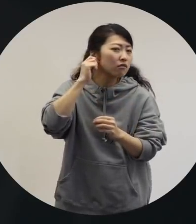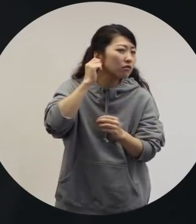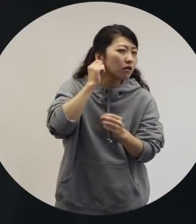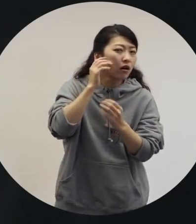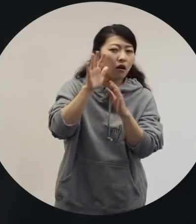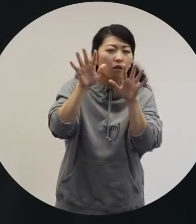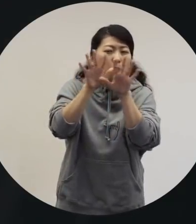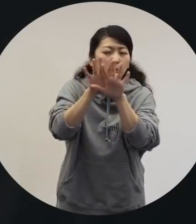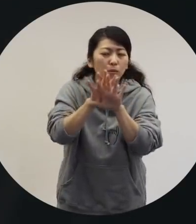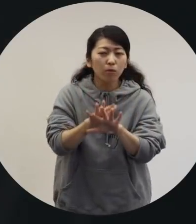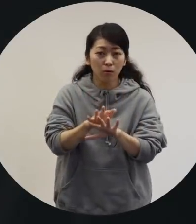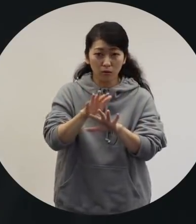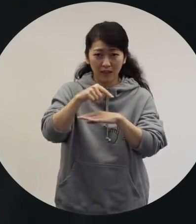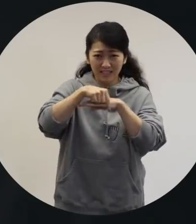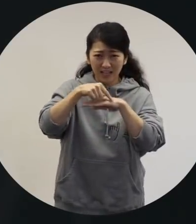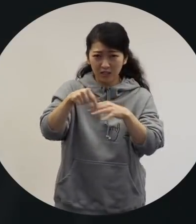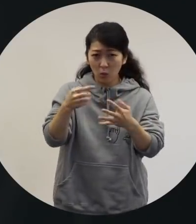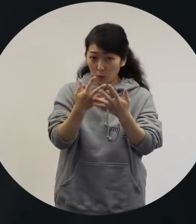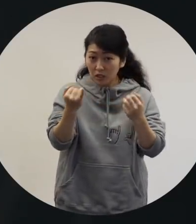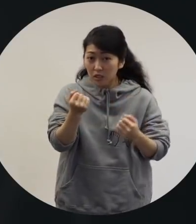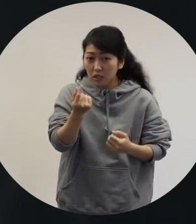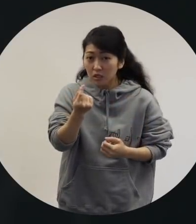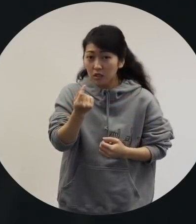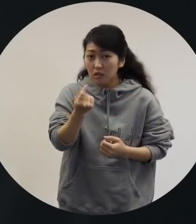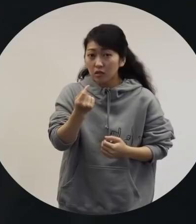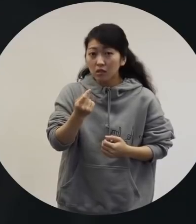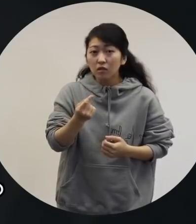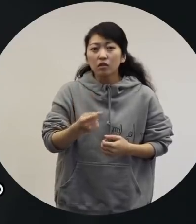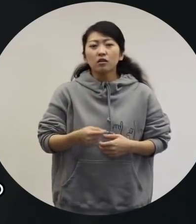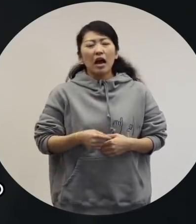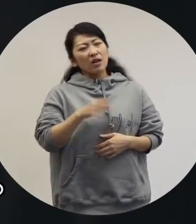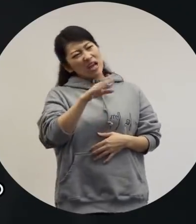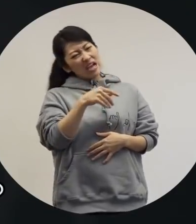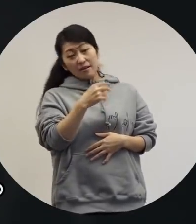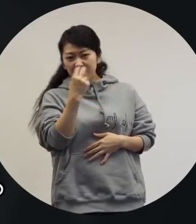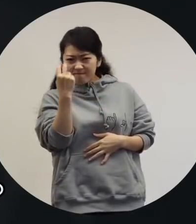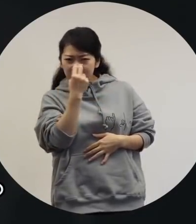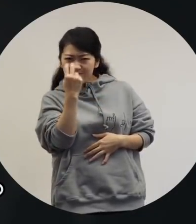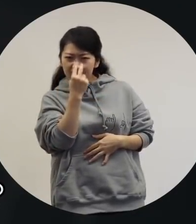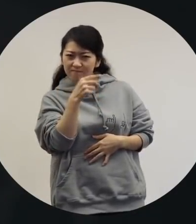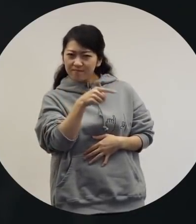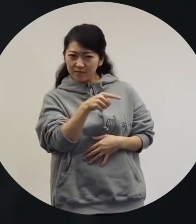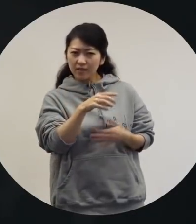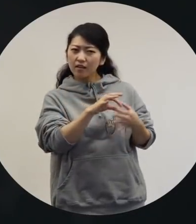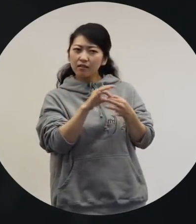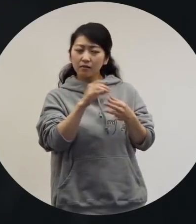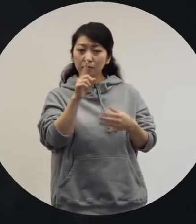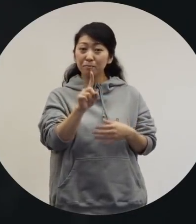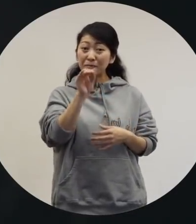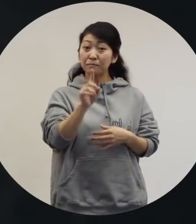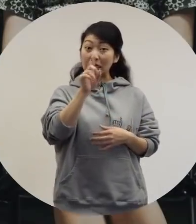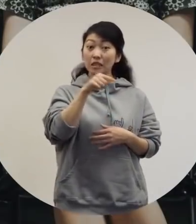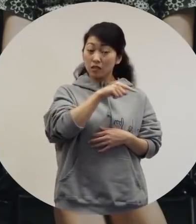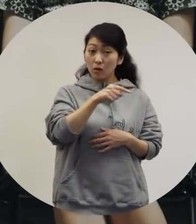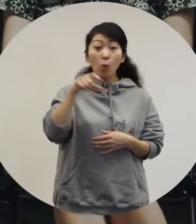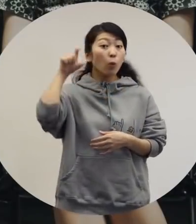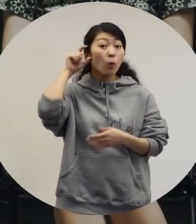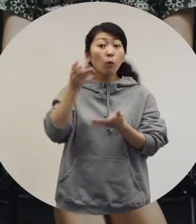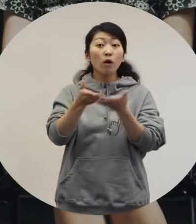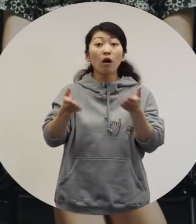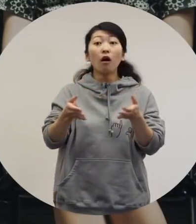たぶにそのまま同化するような感じのデザインが多いじゃない、 まあ、あとメンテナンスじゃないですか。なんか補聴器って、まあ、